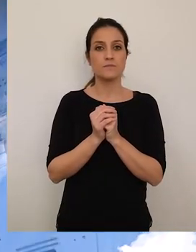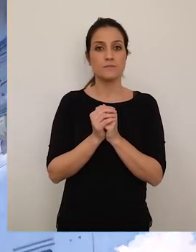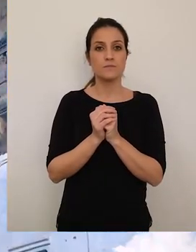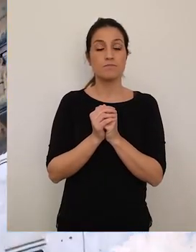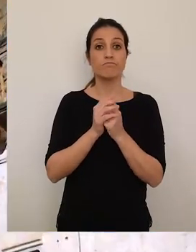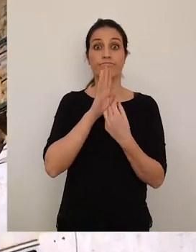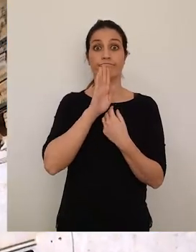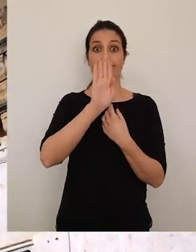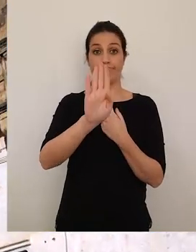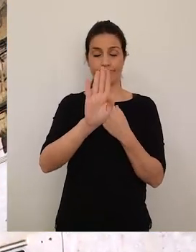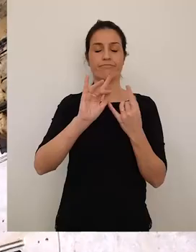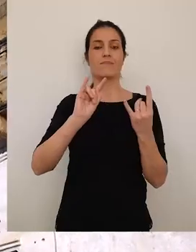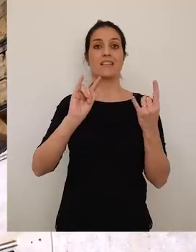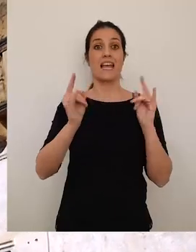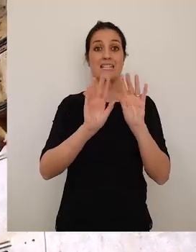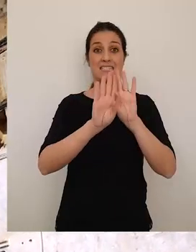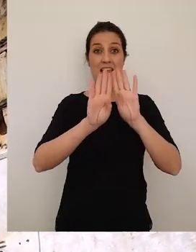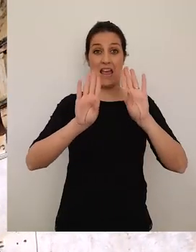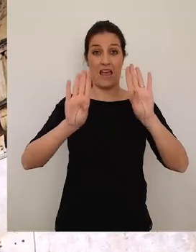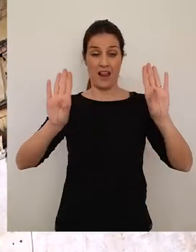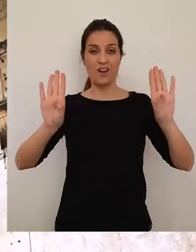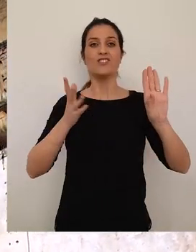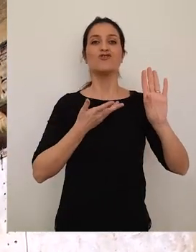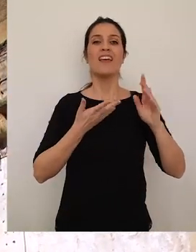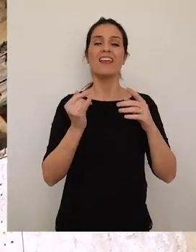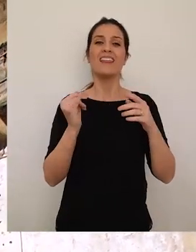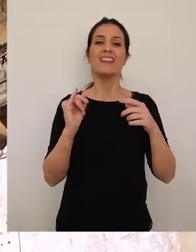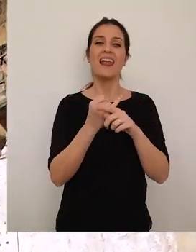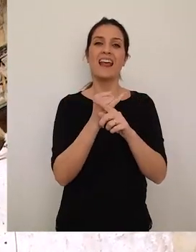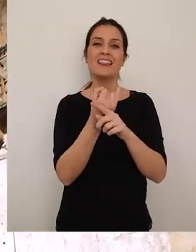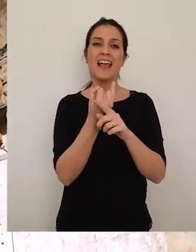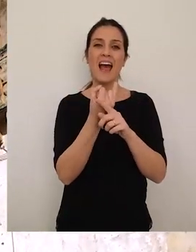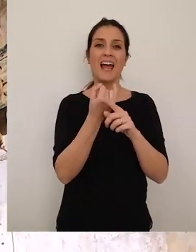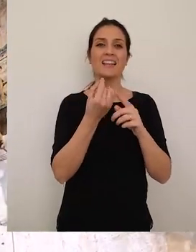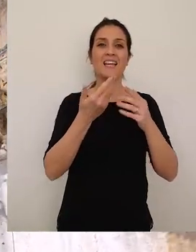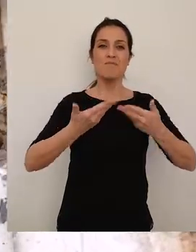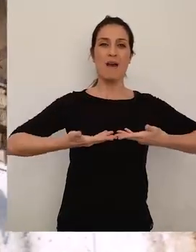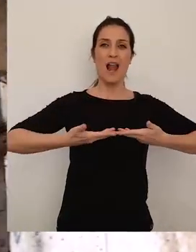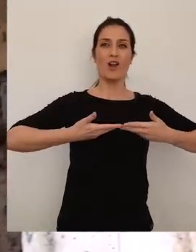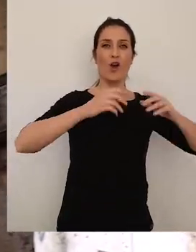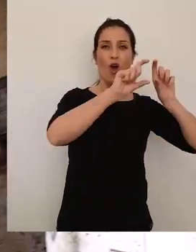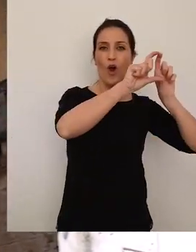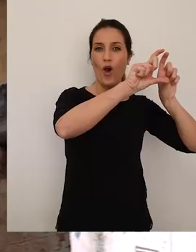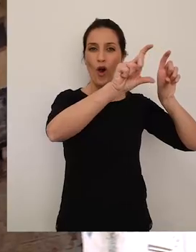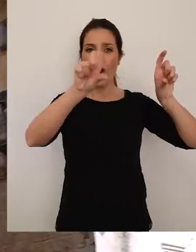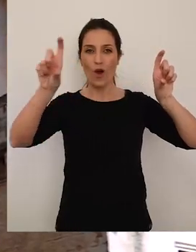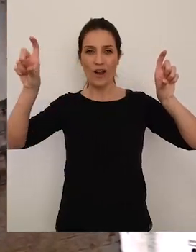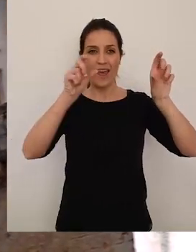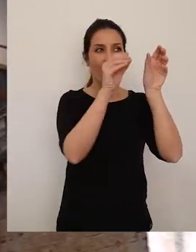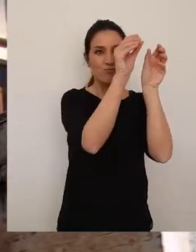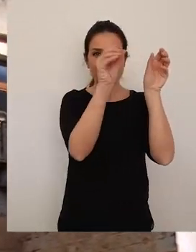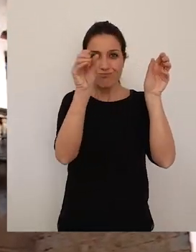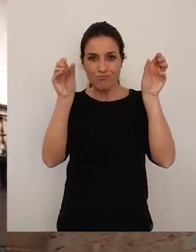Il prospetto frontale del castello baronale è impreziosito dalla presenza di una lunga e continua balconata, con balaustra in